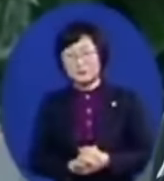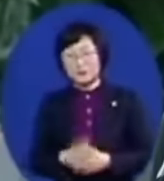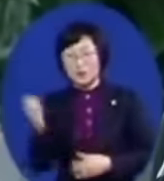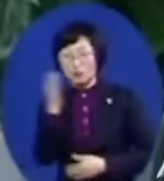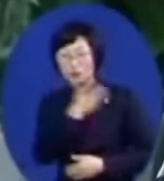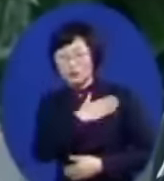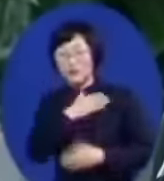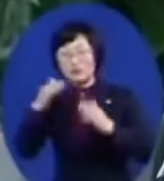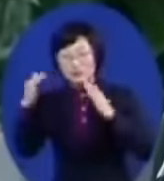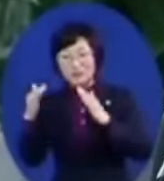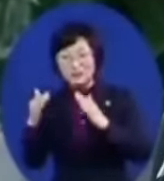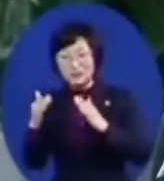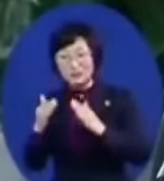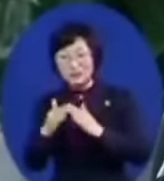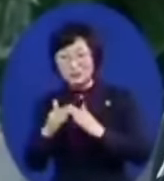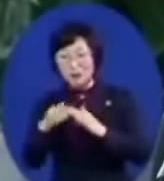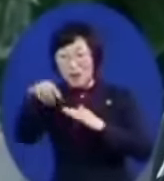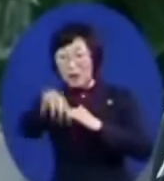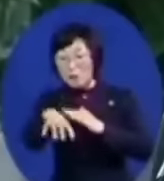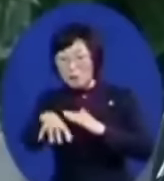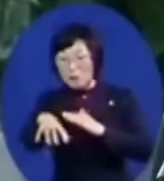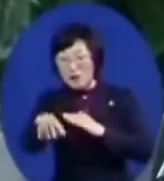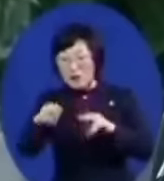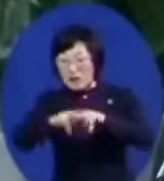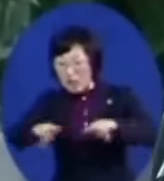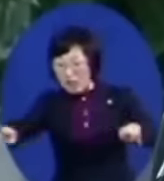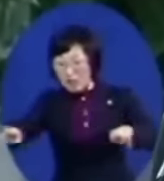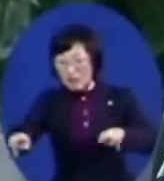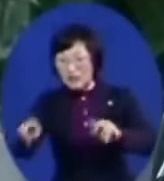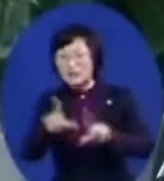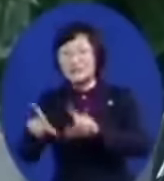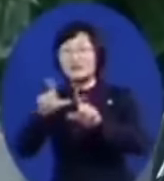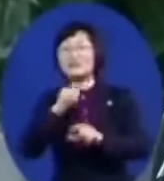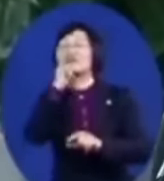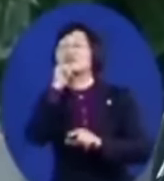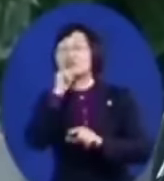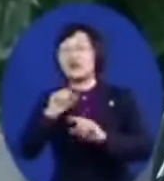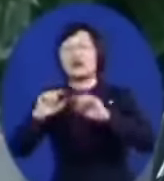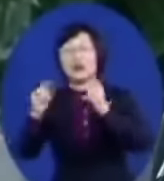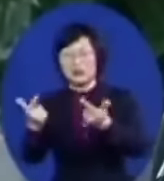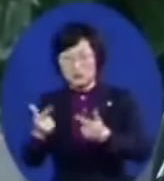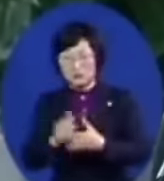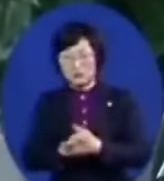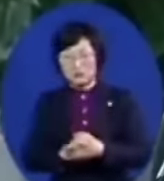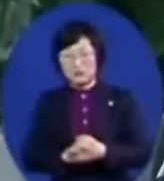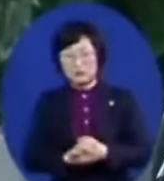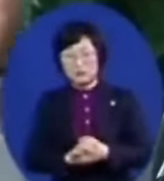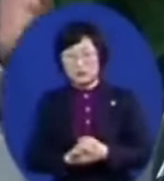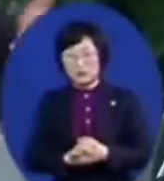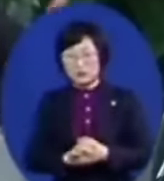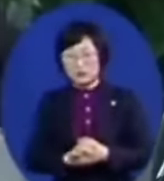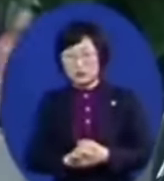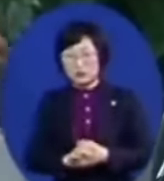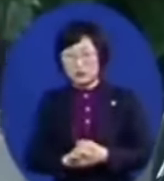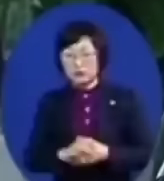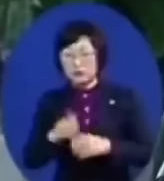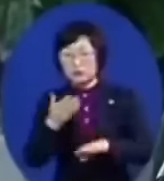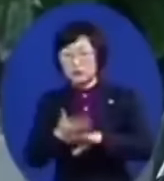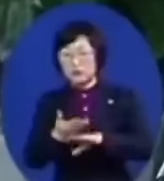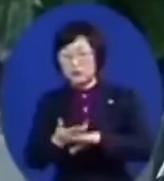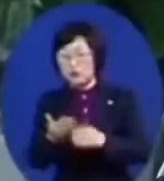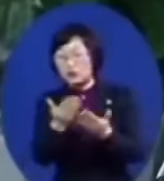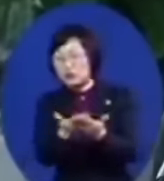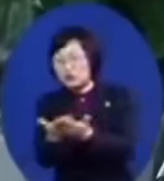부잣집 대문 앞에 끄직뜨기 깔고 사는 그런 신세가 되지 않습니다. 남에게 늘 손 내놓고 구걸하고